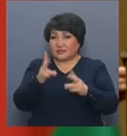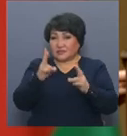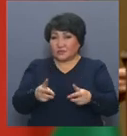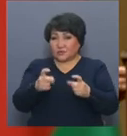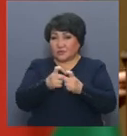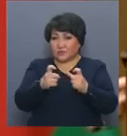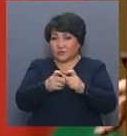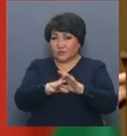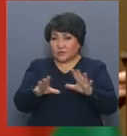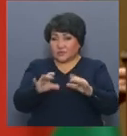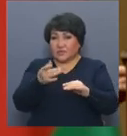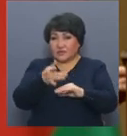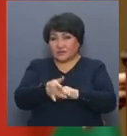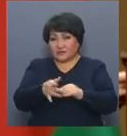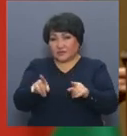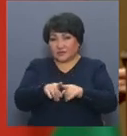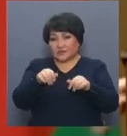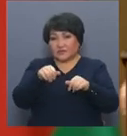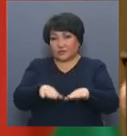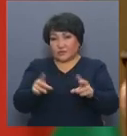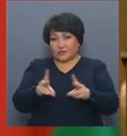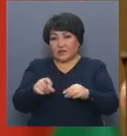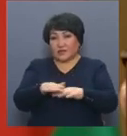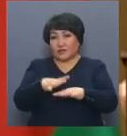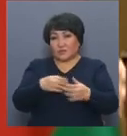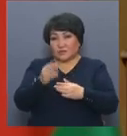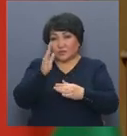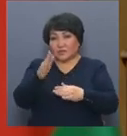түрлендіру арқылы шешуге болады. Яғни халық өз болашағын өзі таңдауы керек.